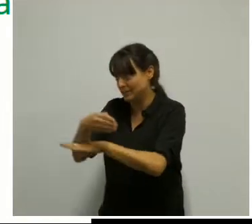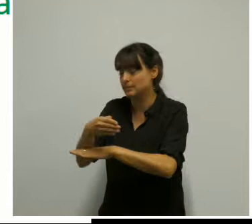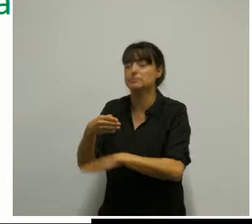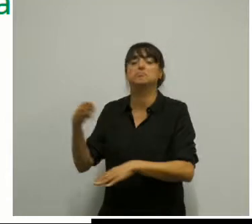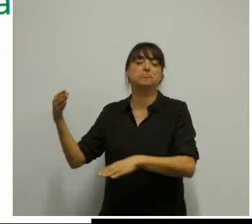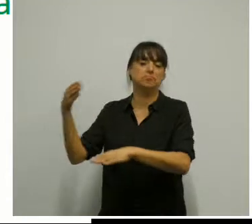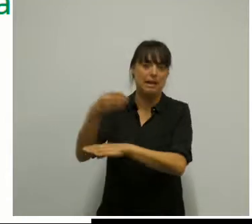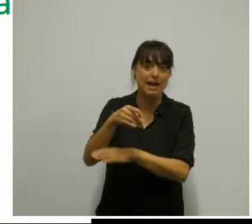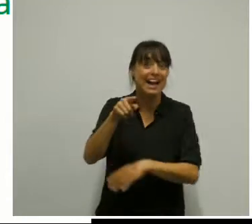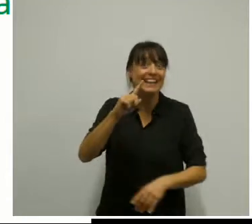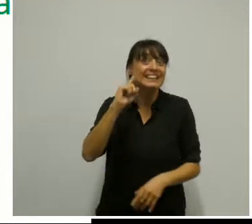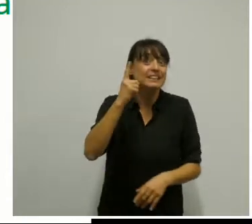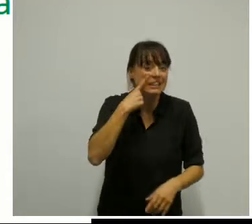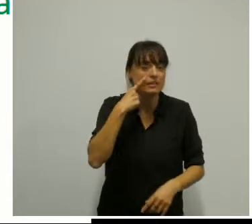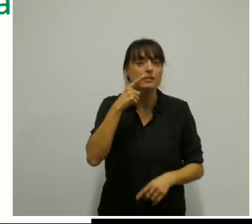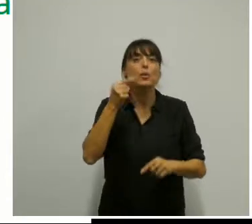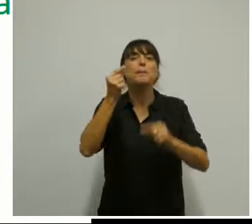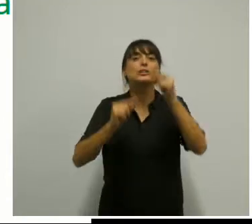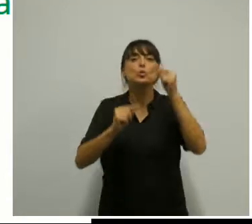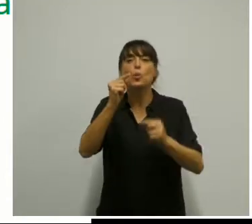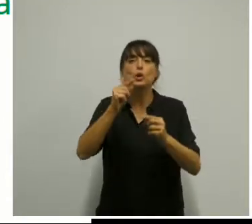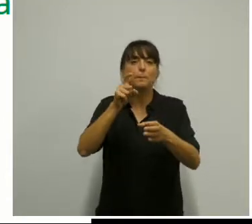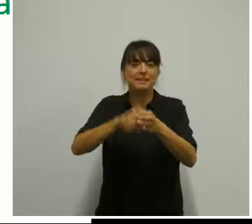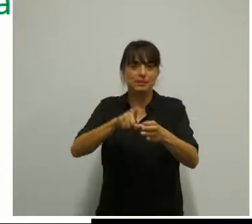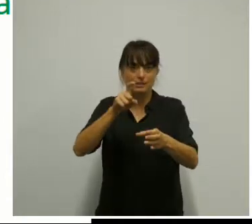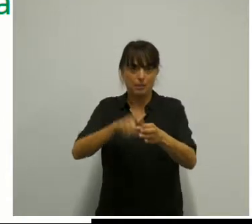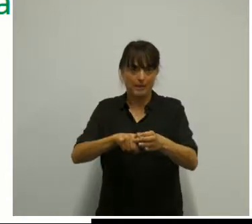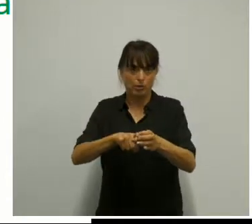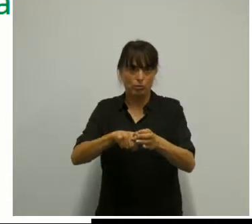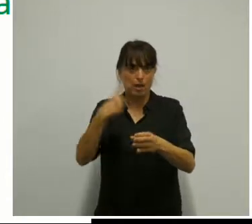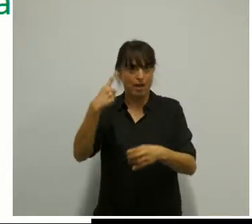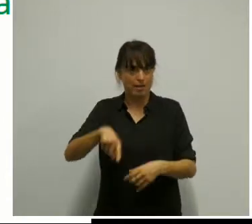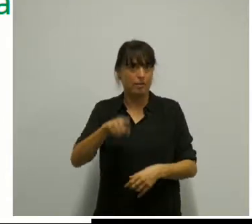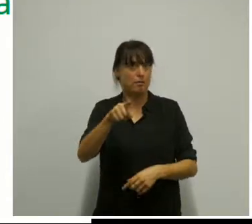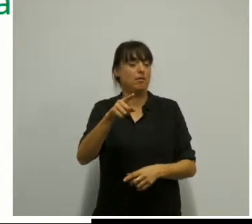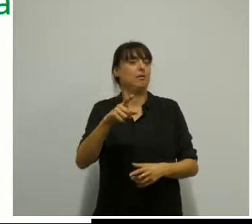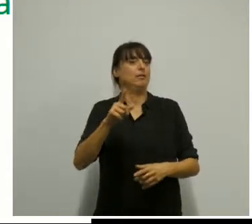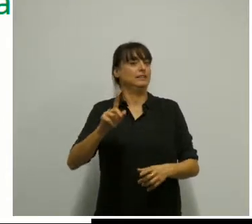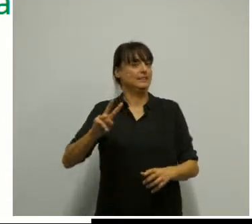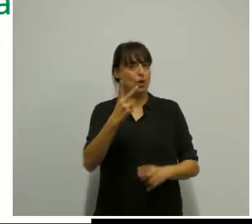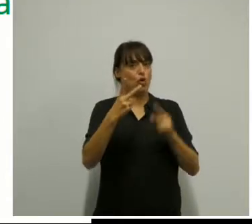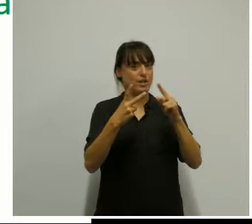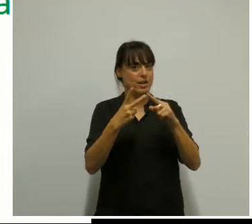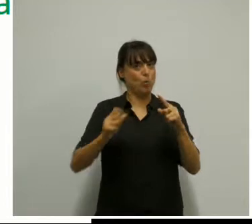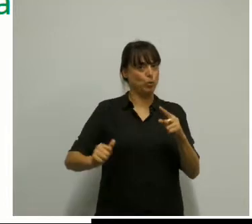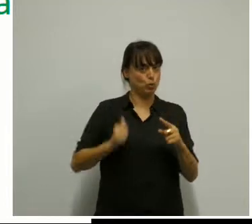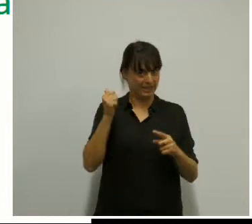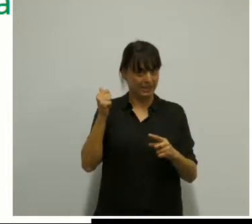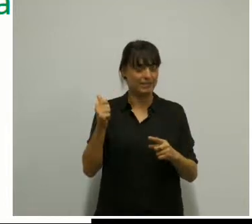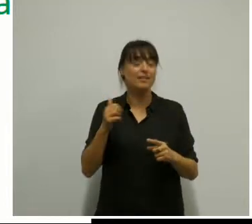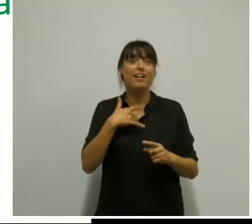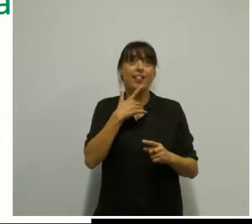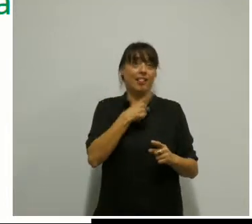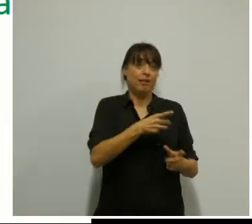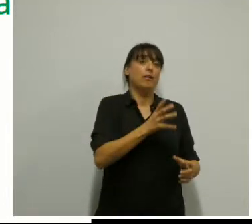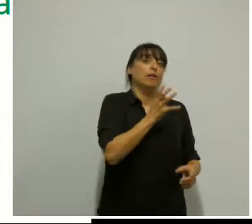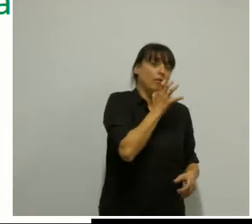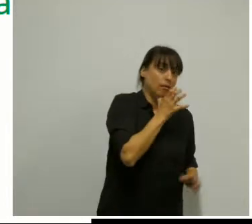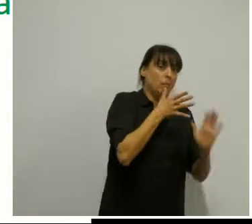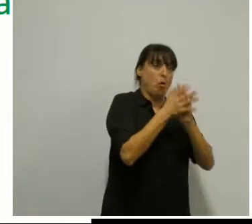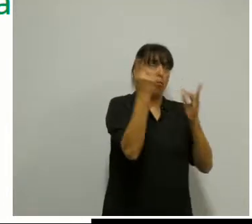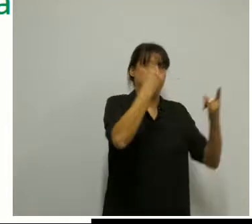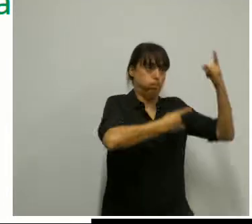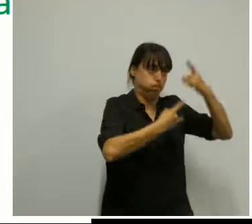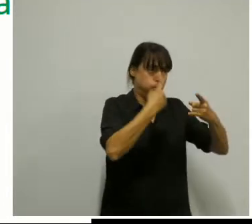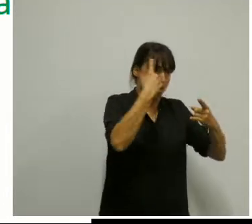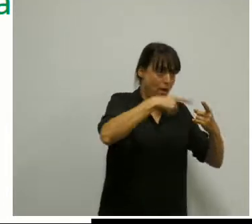pressupostos participatius del Decideix, i allà va ser una segona oportunitat. Total, que entre la desgràcia i l'experiència que portàvem